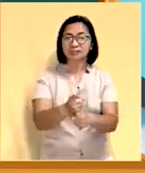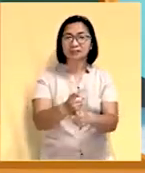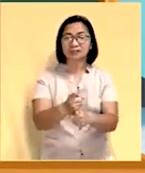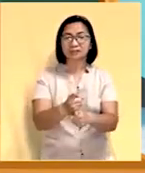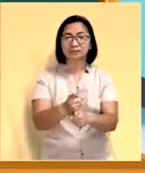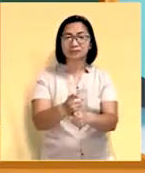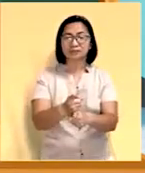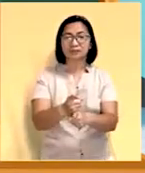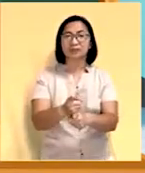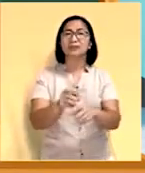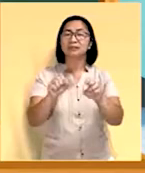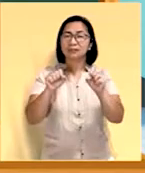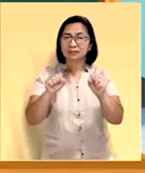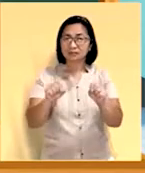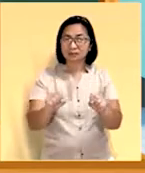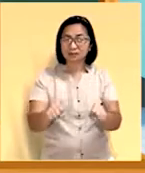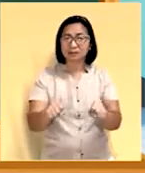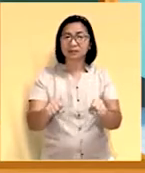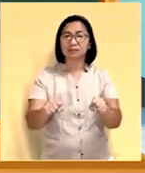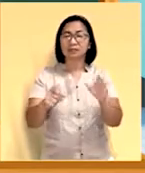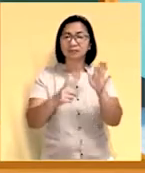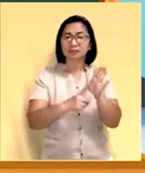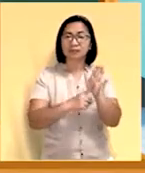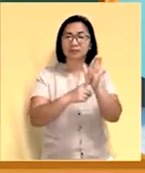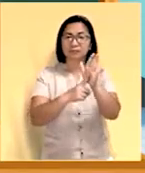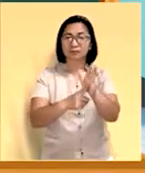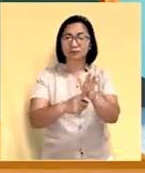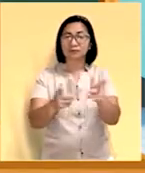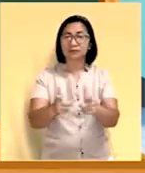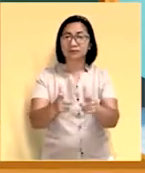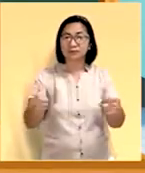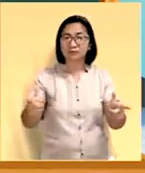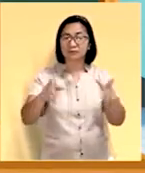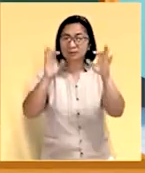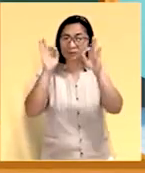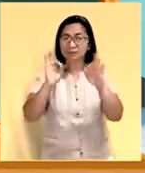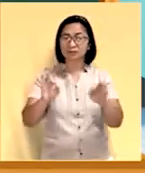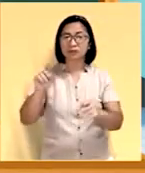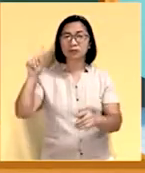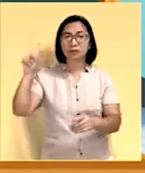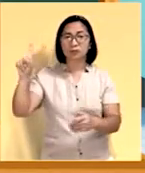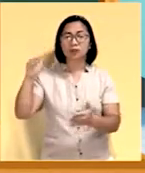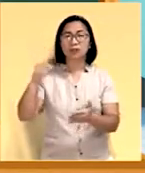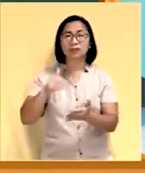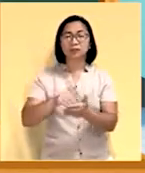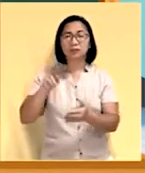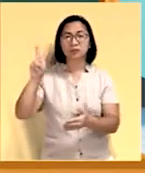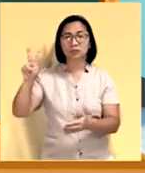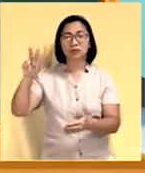Tama! Kaya maari nating ipakita ang expanded form ng